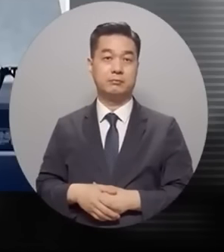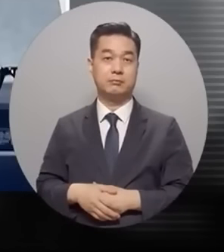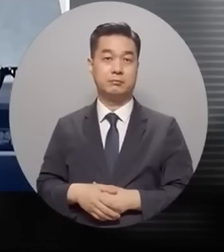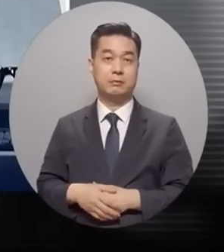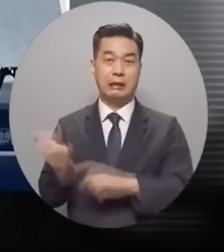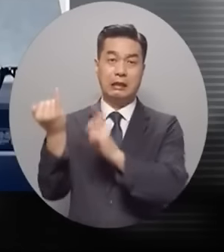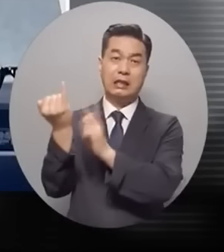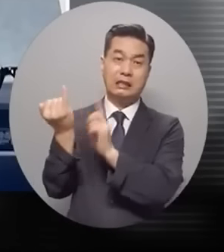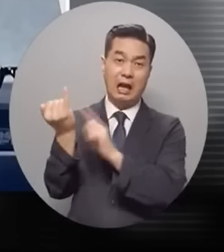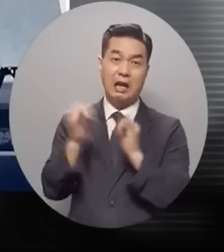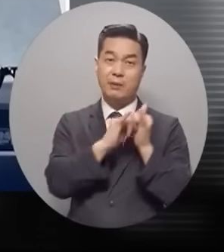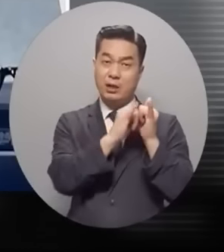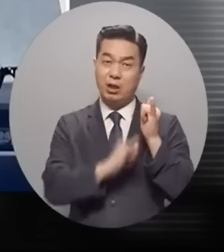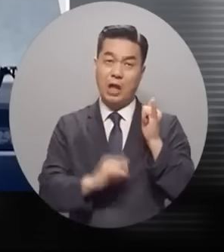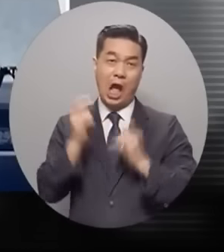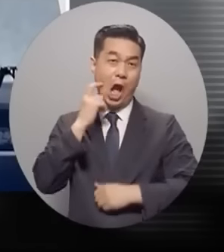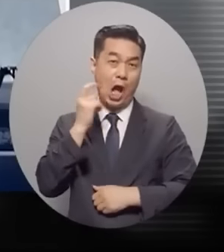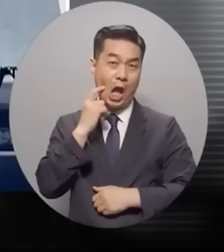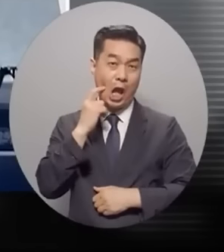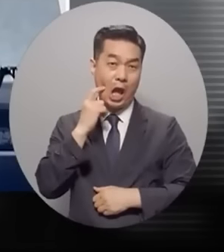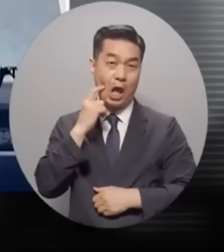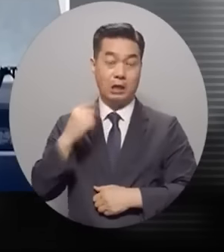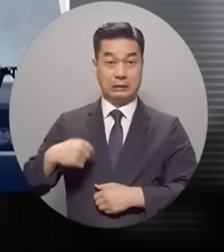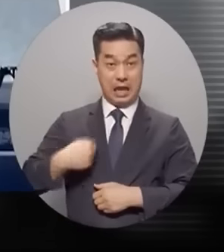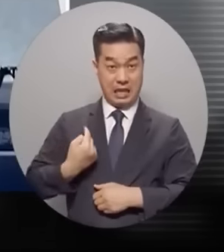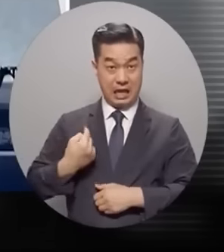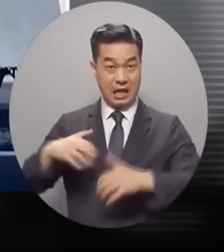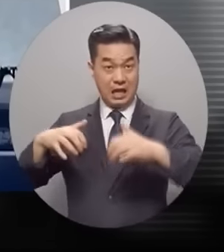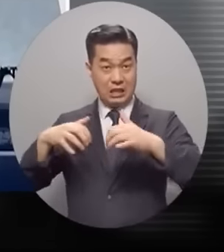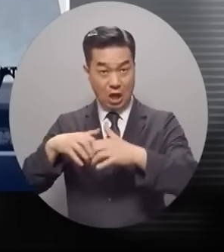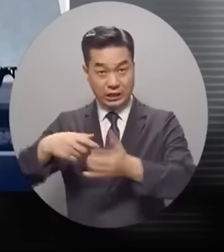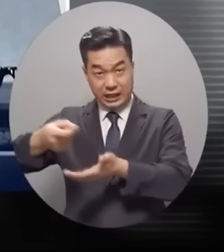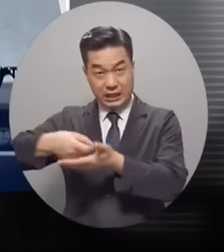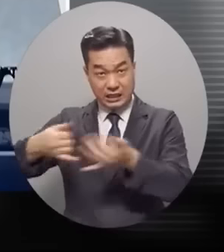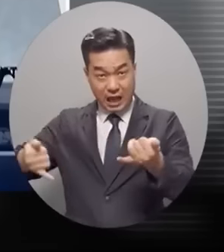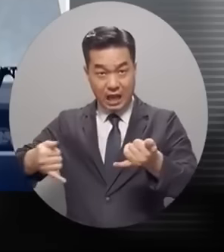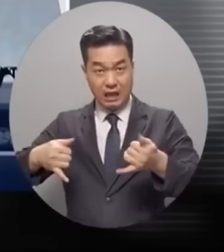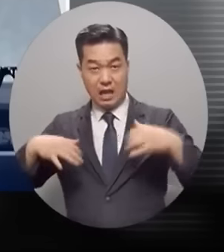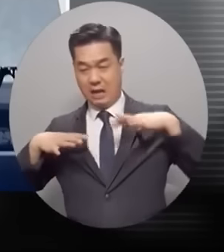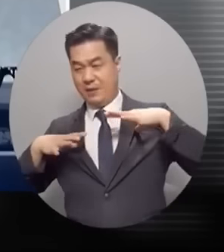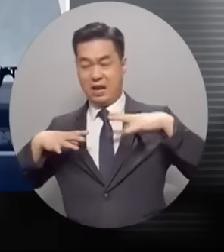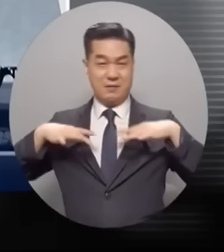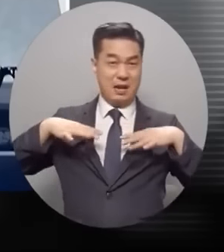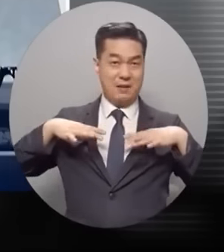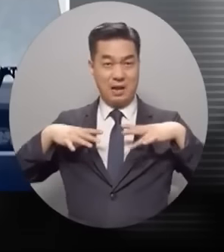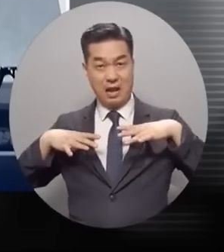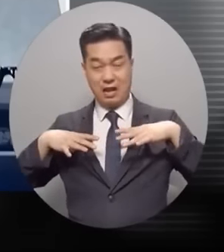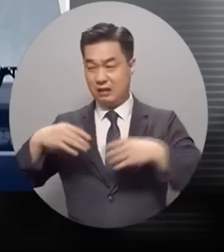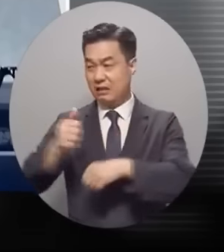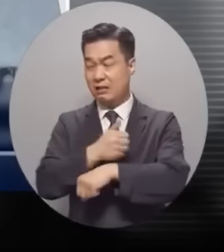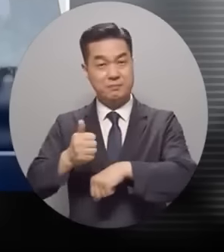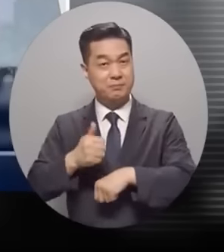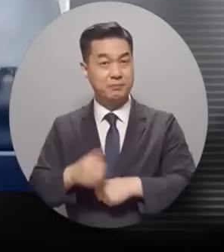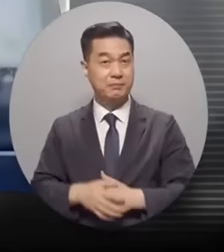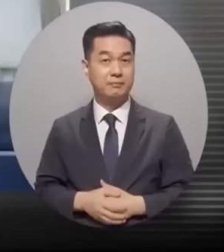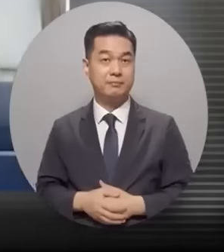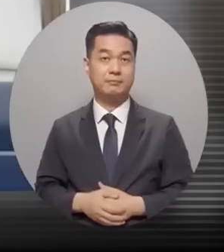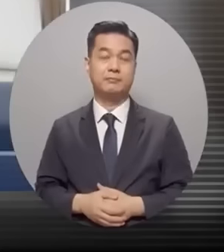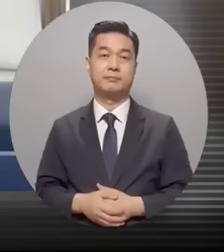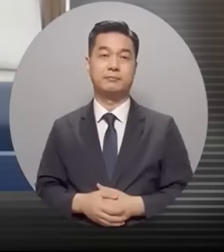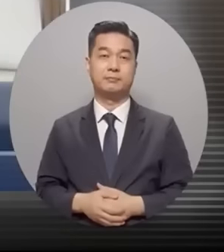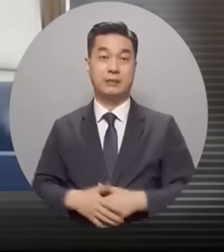경력 부터가 허위 자기가 종군 기자라고 얼마나 자기를 메이킹 하면서 다녔어요 실제